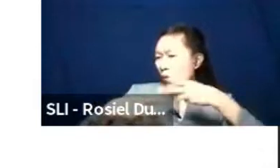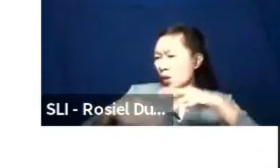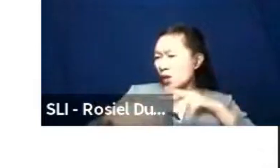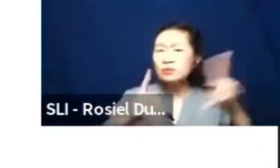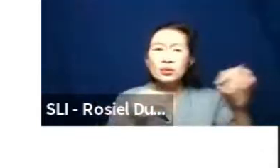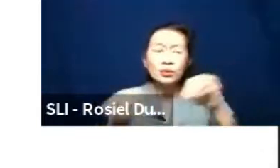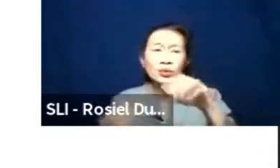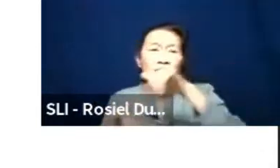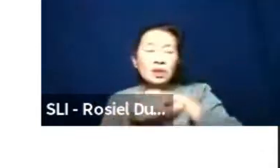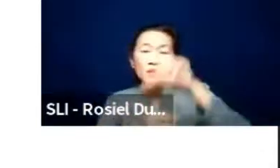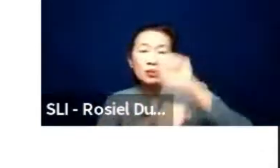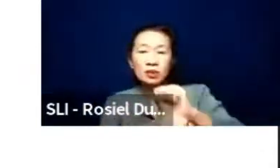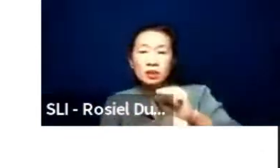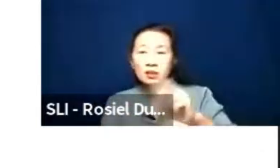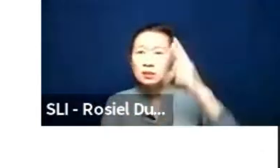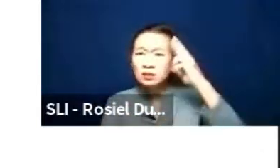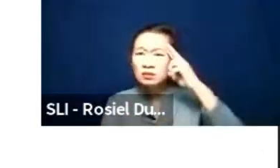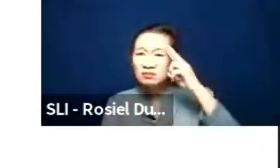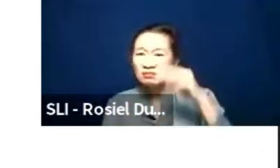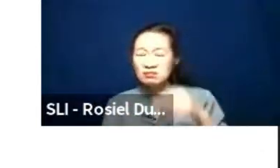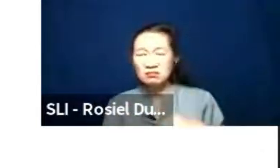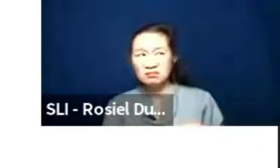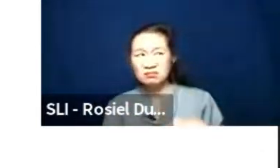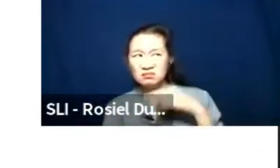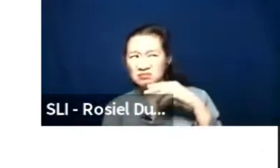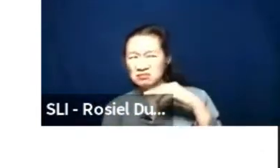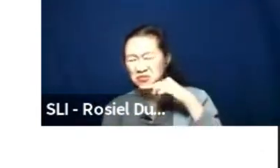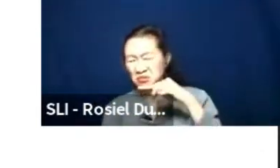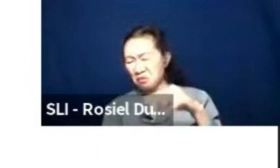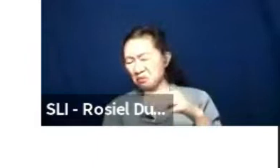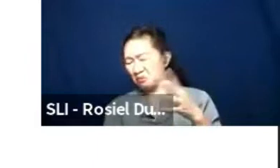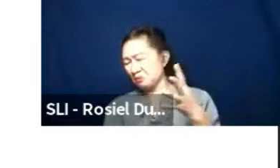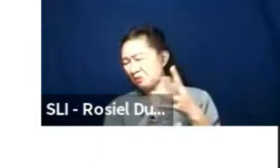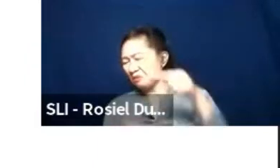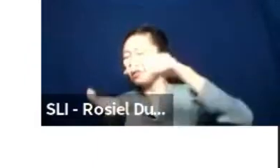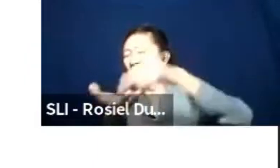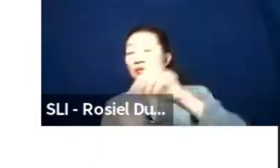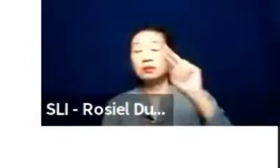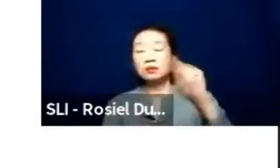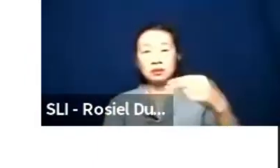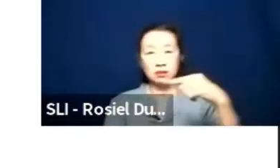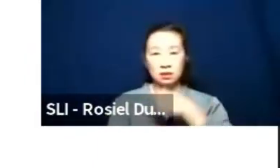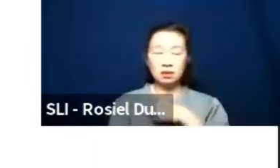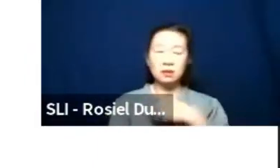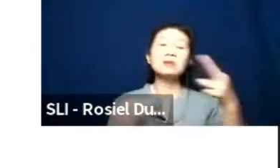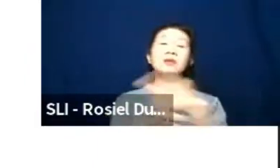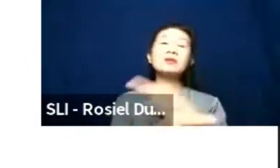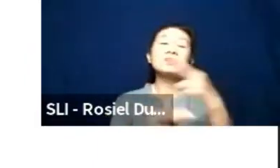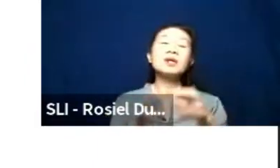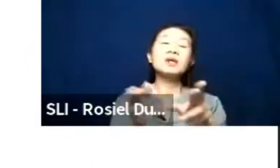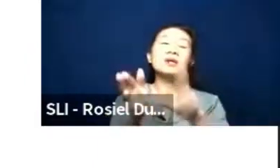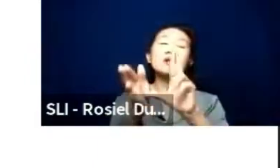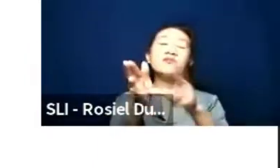ginagawa niya yung trabaho, na-realize niya, ay, hindi ko pala ito gusto. So kailangan nating regular na